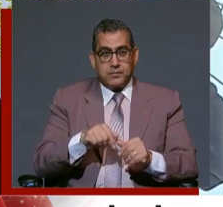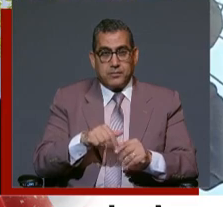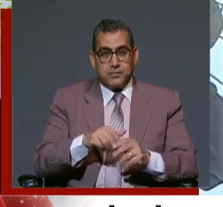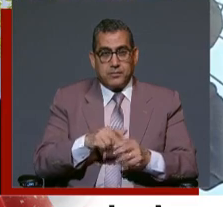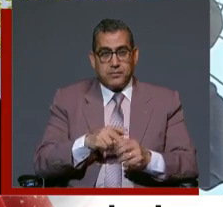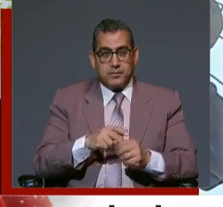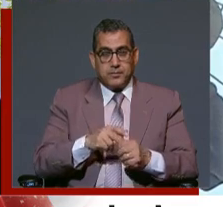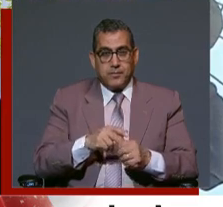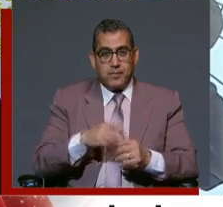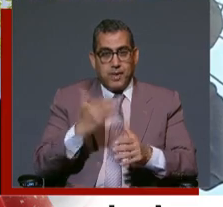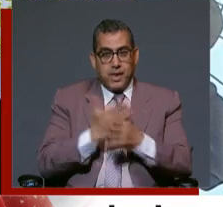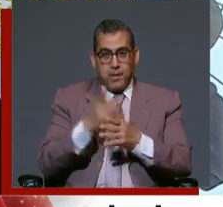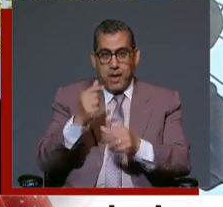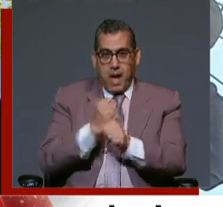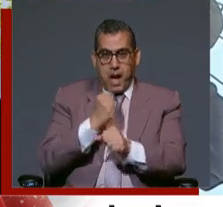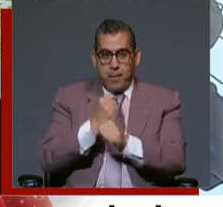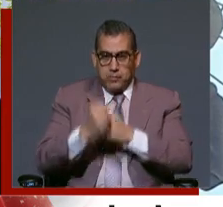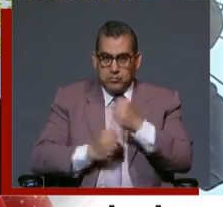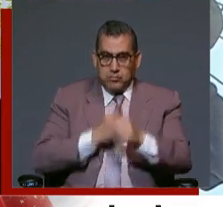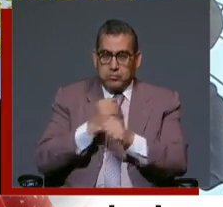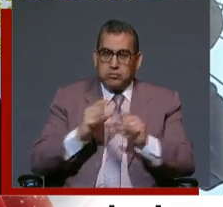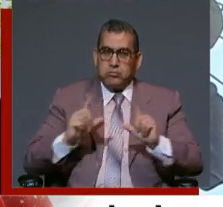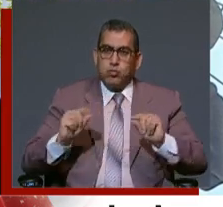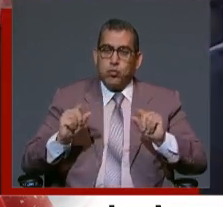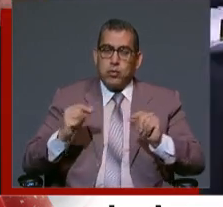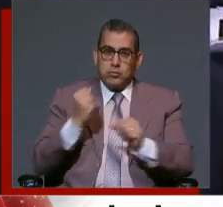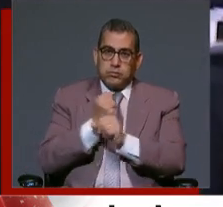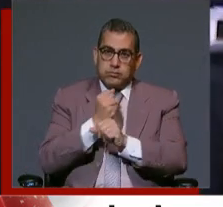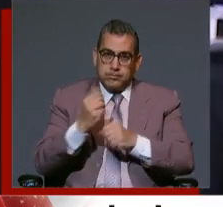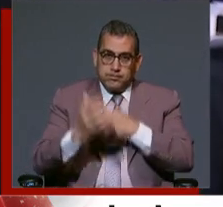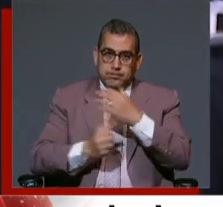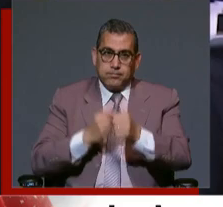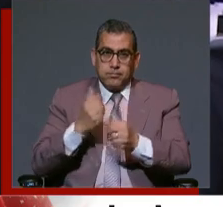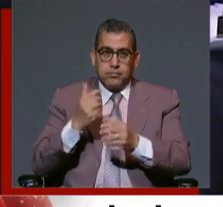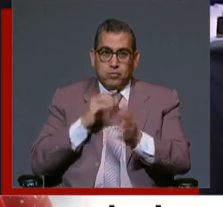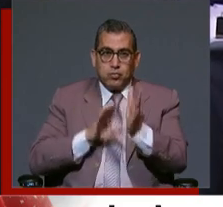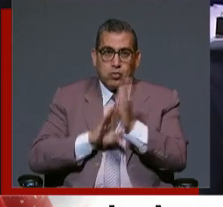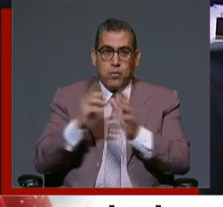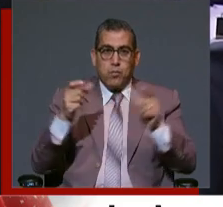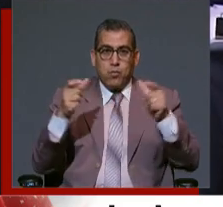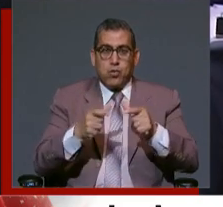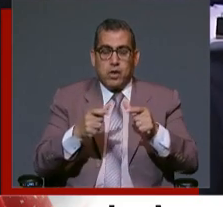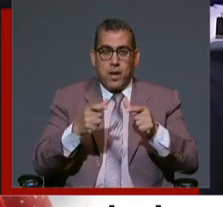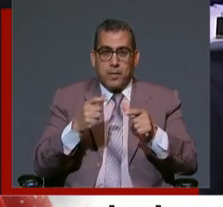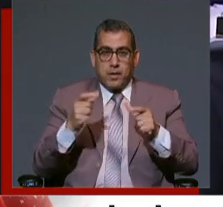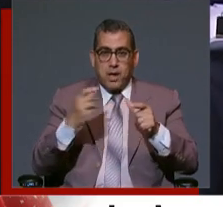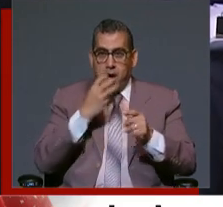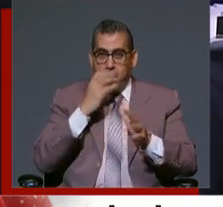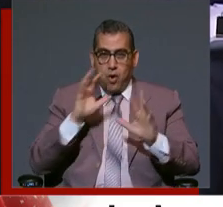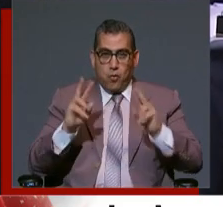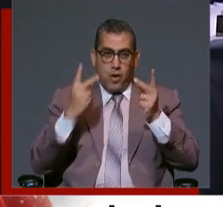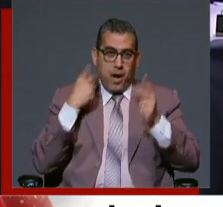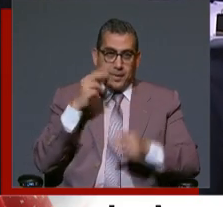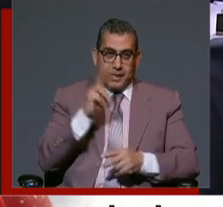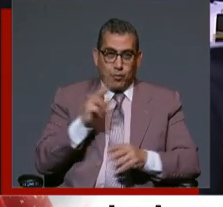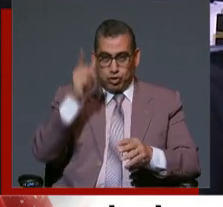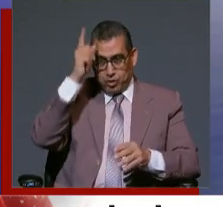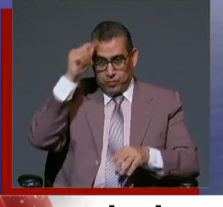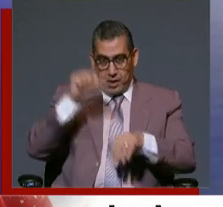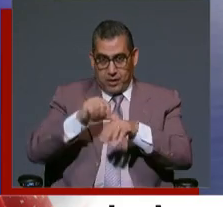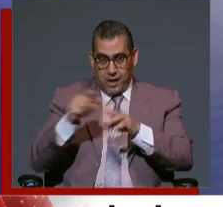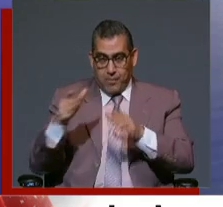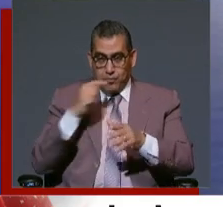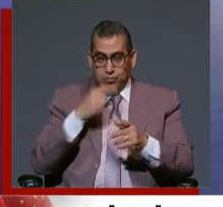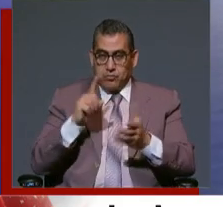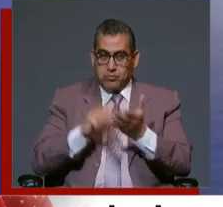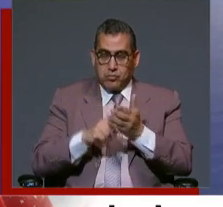على العمل المتألق والمتميز خلال مؤتمر الأطراف في دورته 27 التي